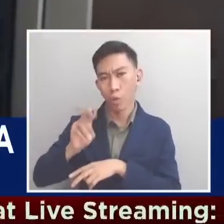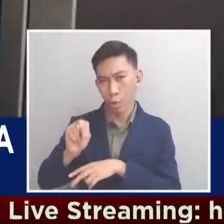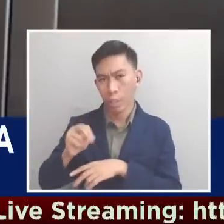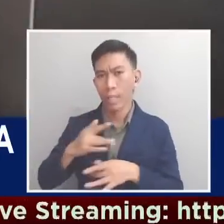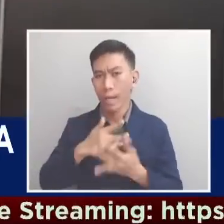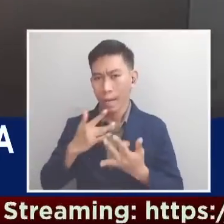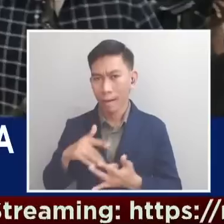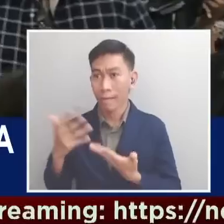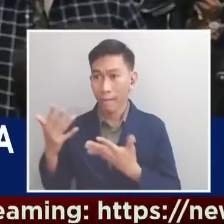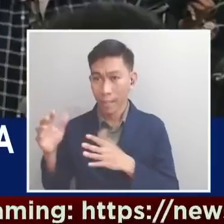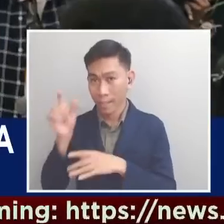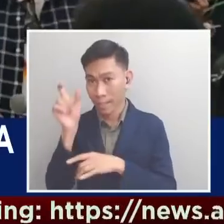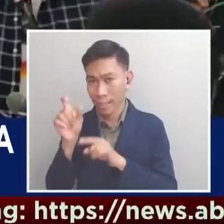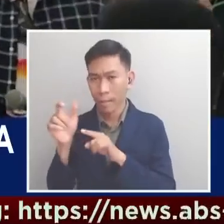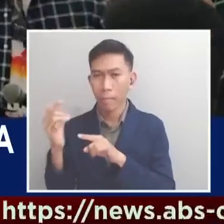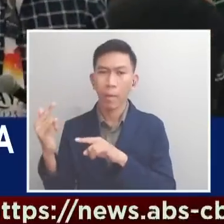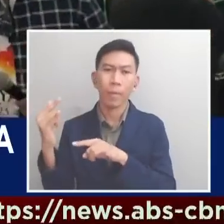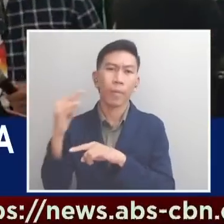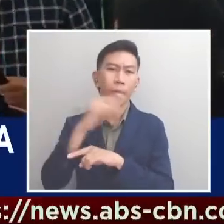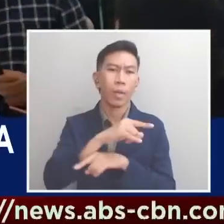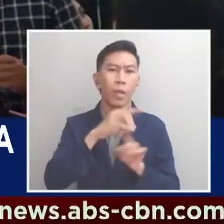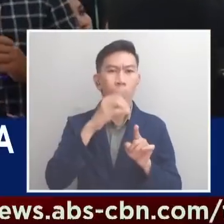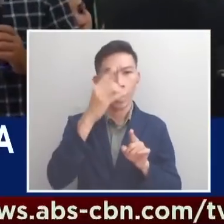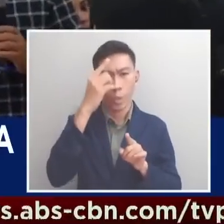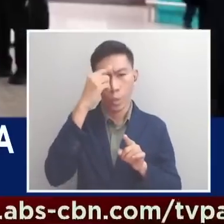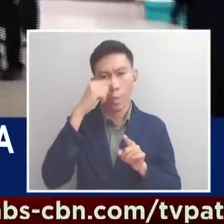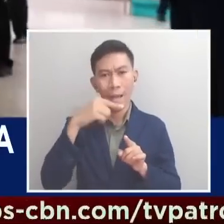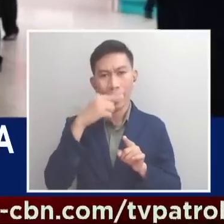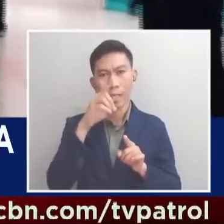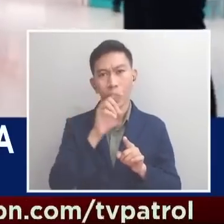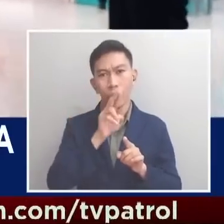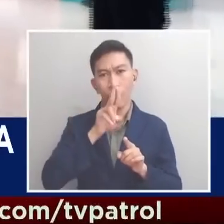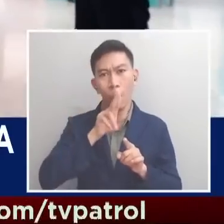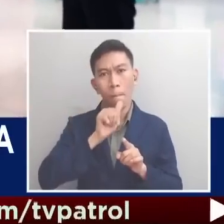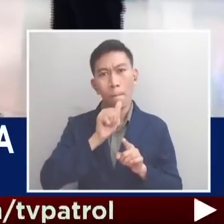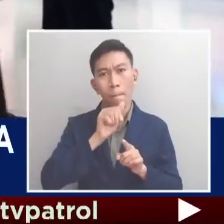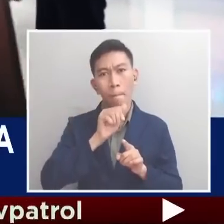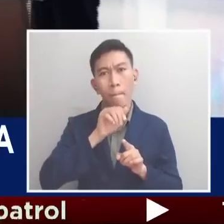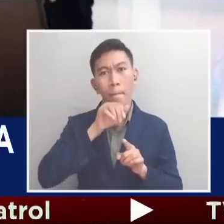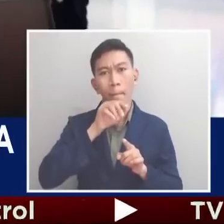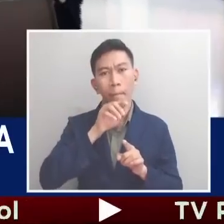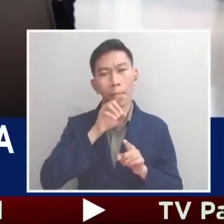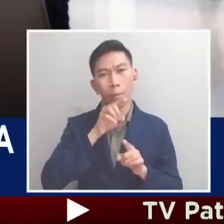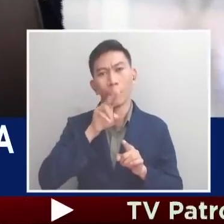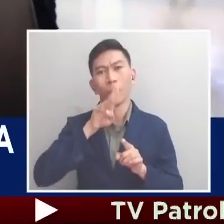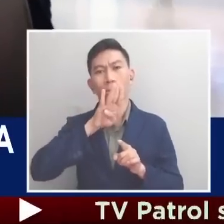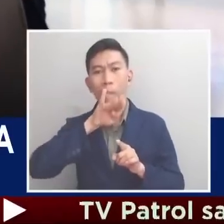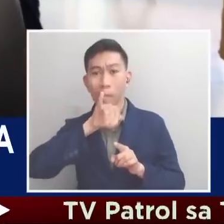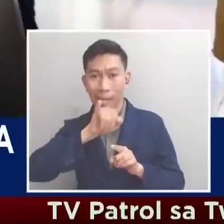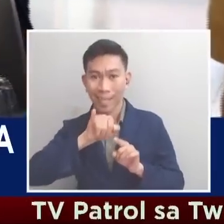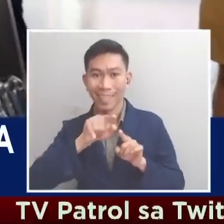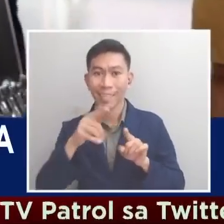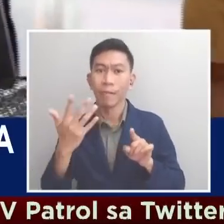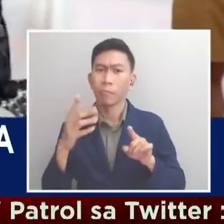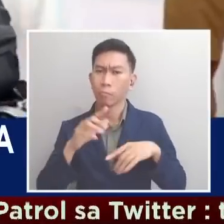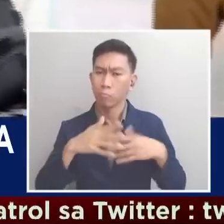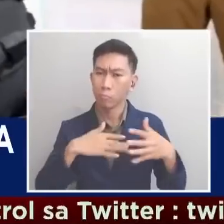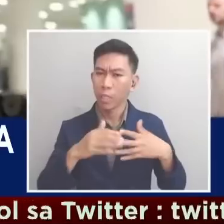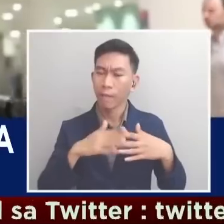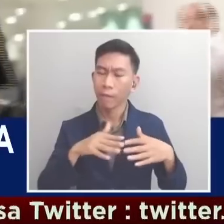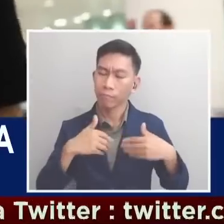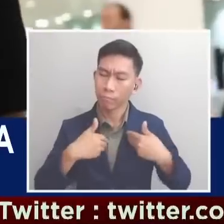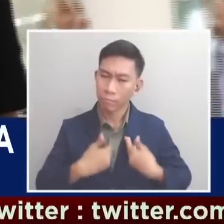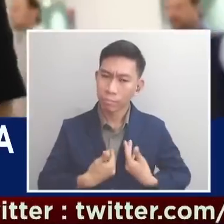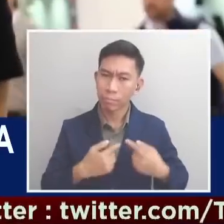sa Dubai para sa unang bahagi ng Kapamilya Kalayaan Caravan. Kahit naman pagod sa biyahe, excited si Richard sa pagbabalik sa